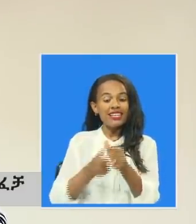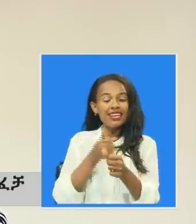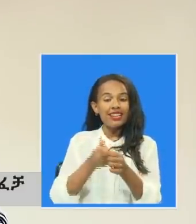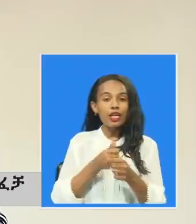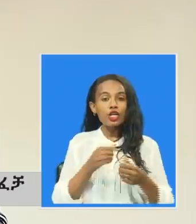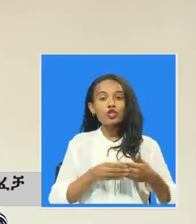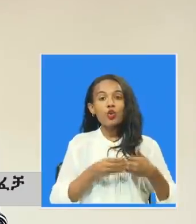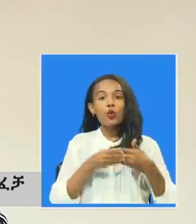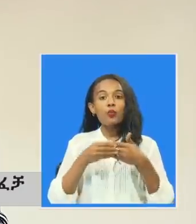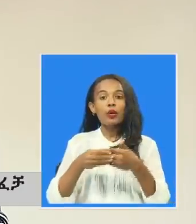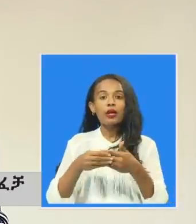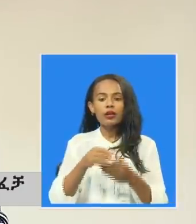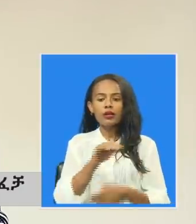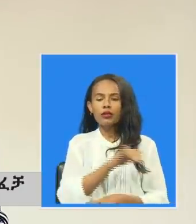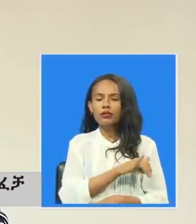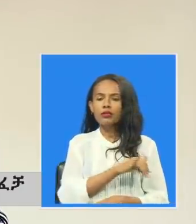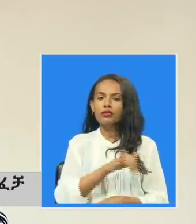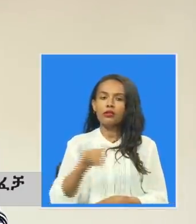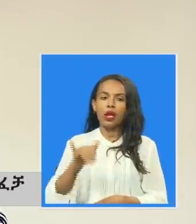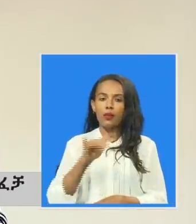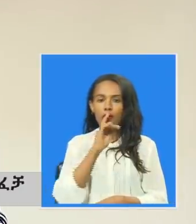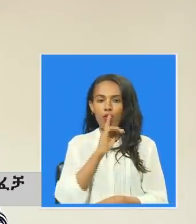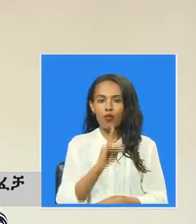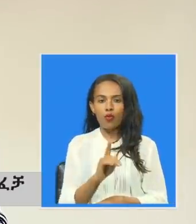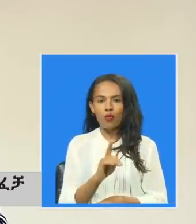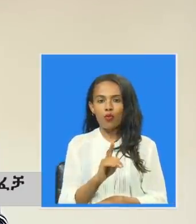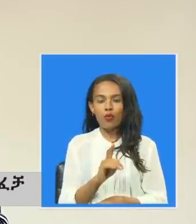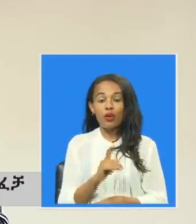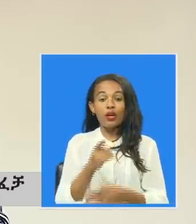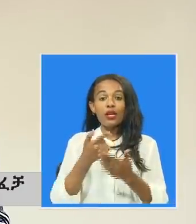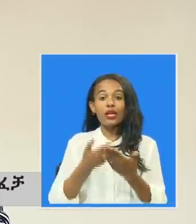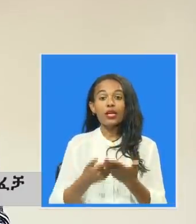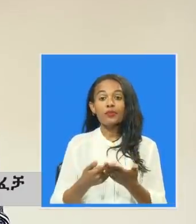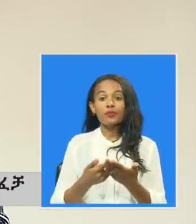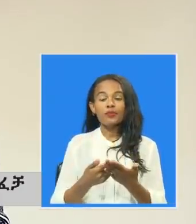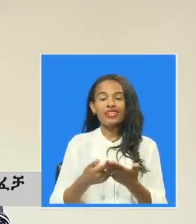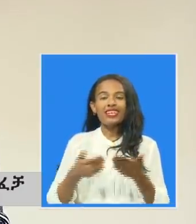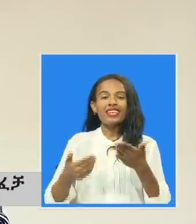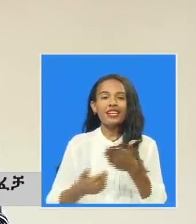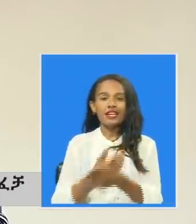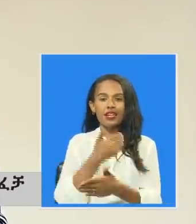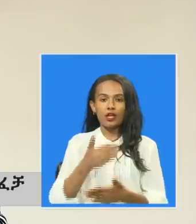መርህ ያውና ተመሳሳይ ነው። ይህም